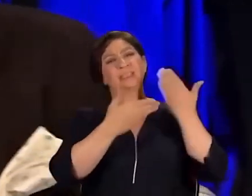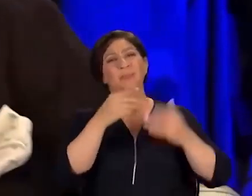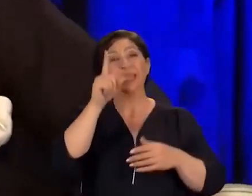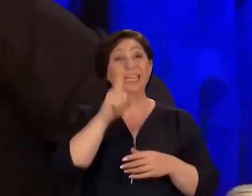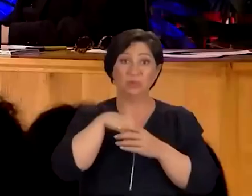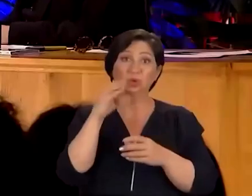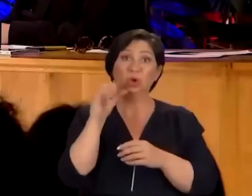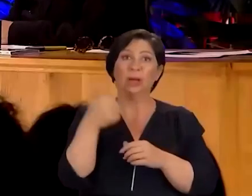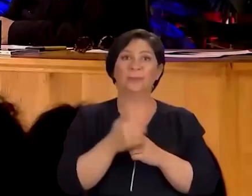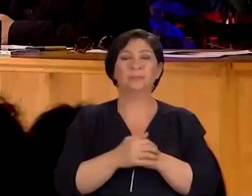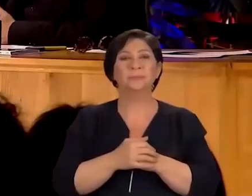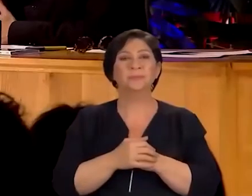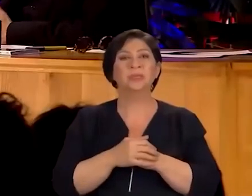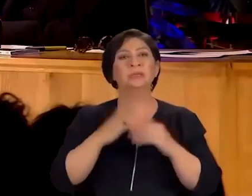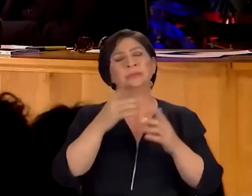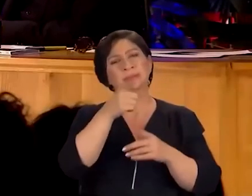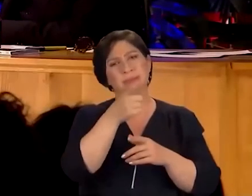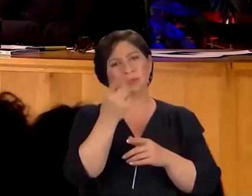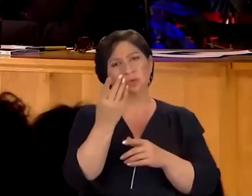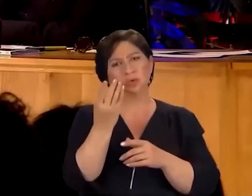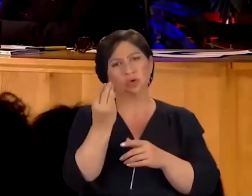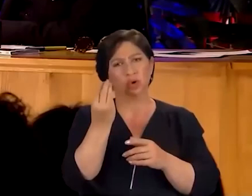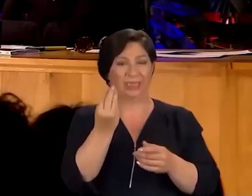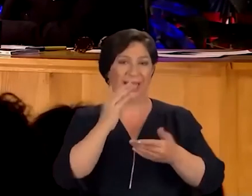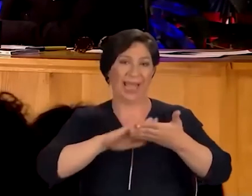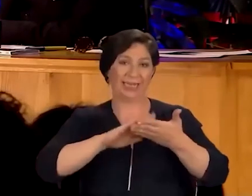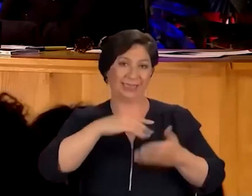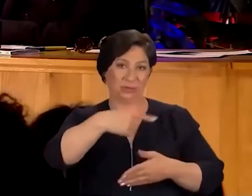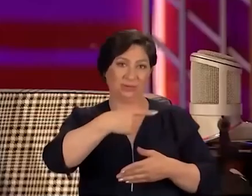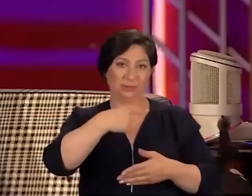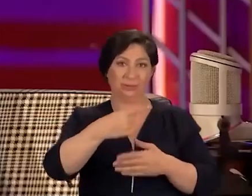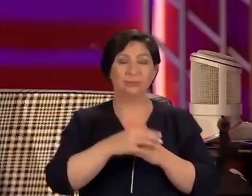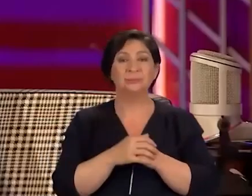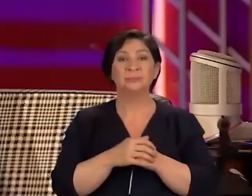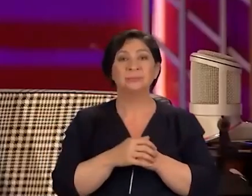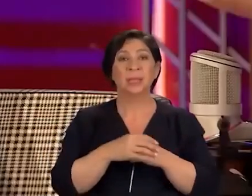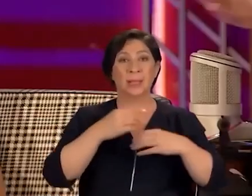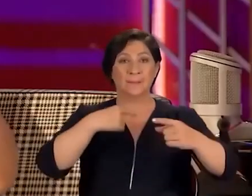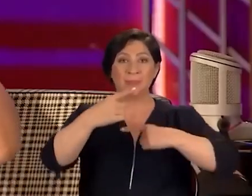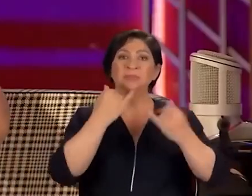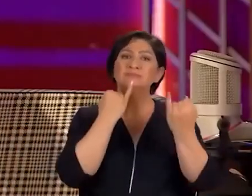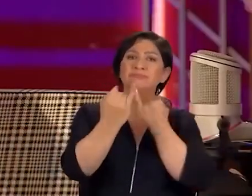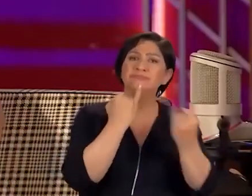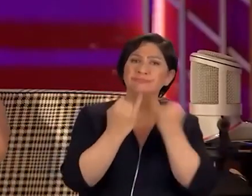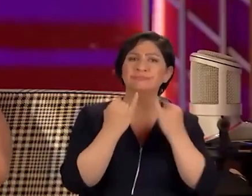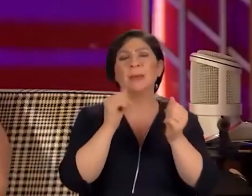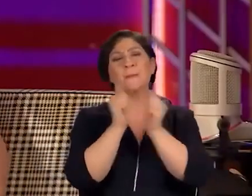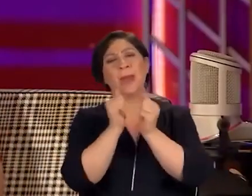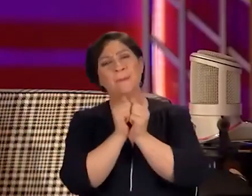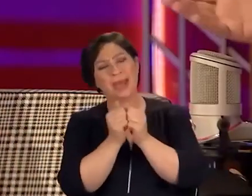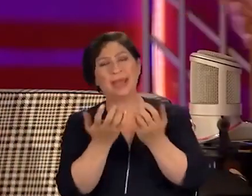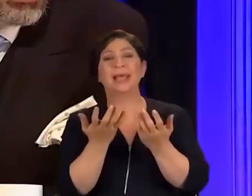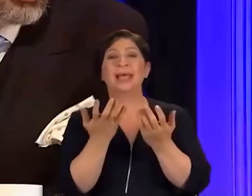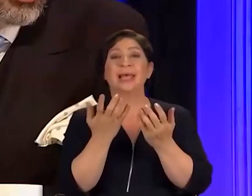benden ilk defa dinleyeceksin. Şimdi seninle çok iyi arkadaştık. Evet. Birbirimize gittik geldik, evet,